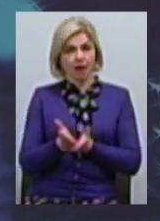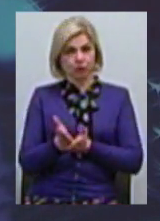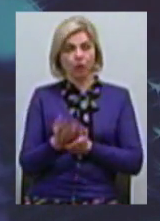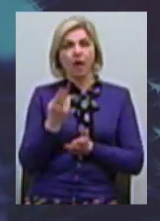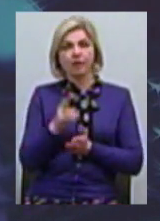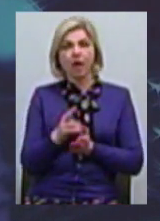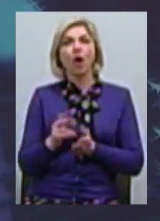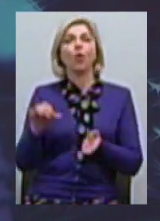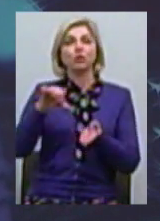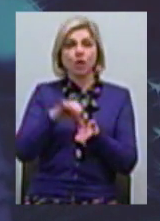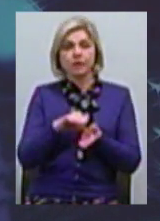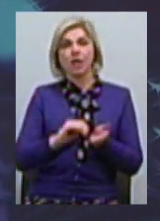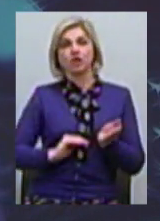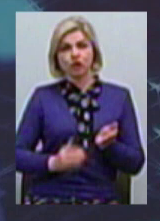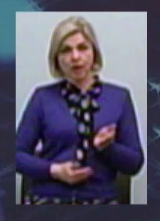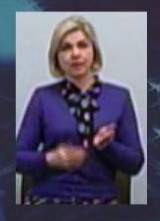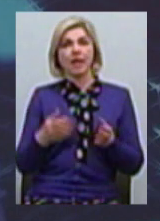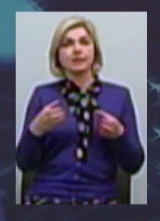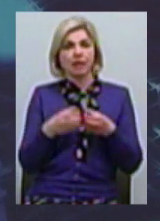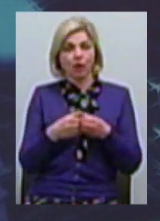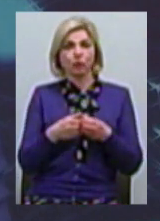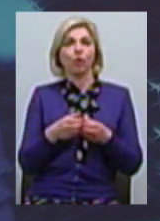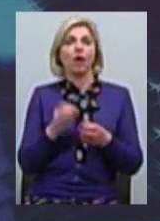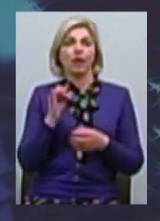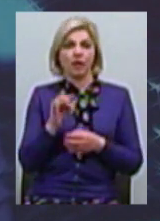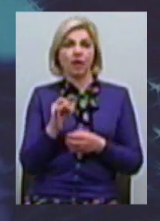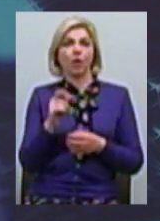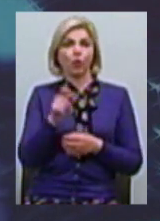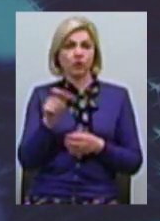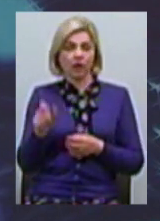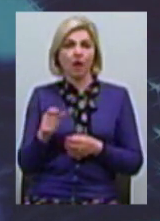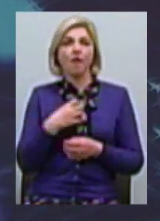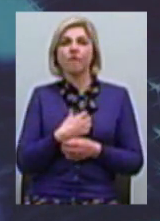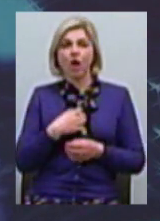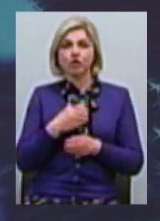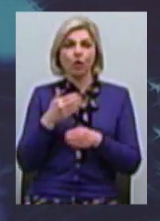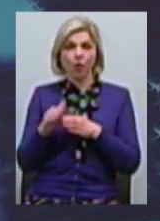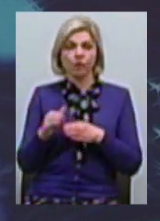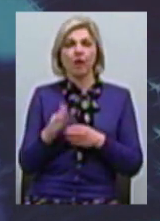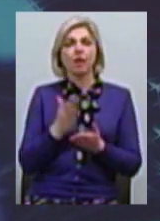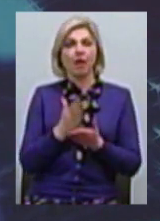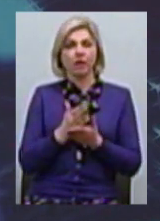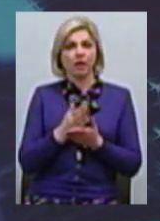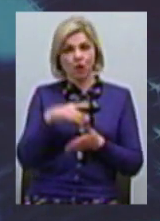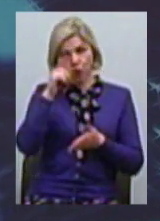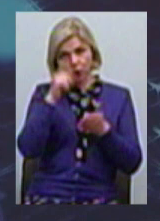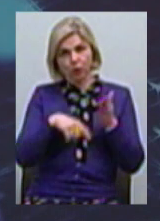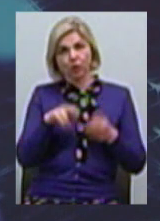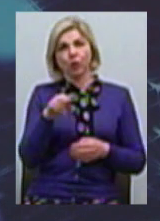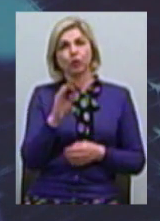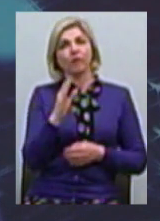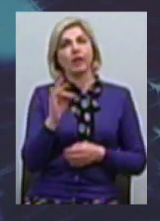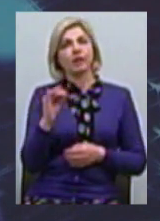частного сектора и также гражданского общества, активной его части, очень важным компонентом является доверие. Это доверие